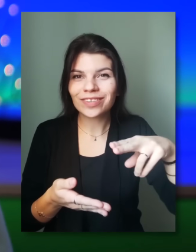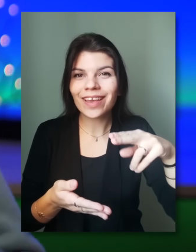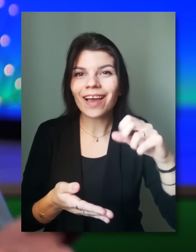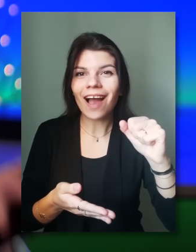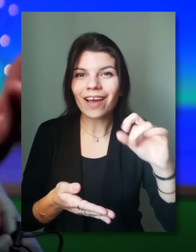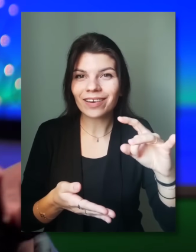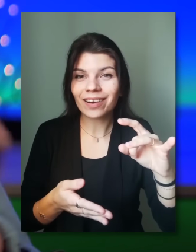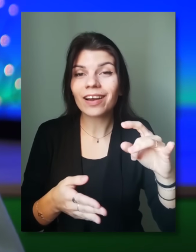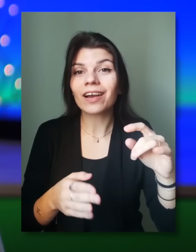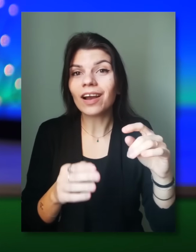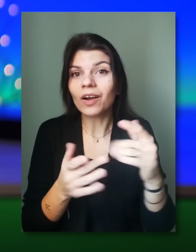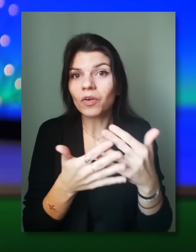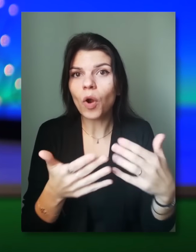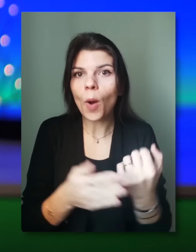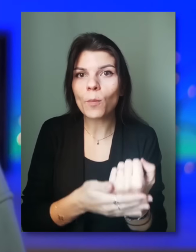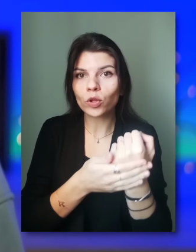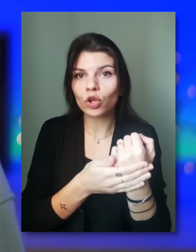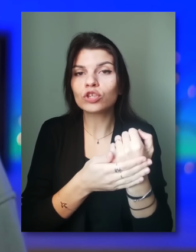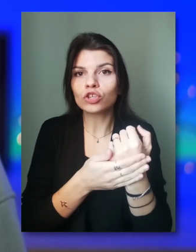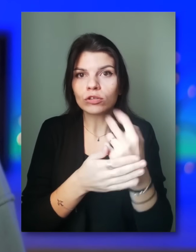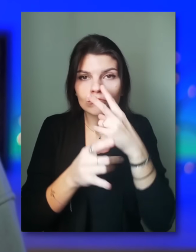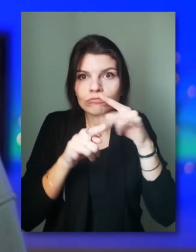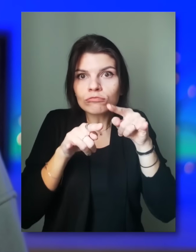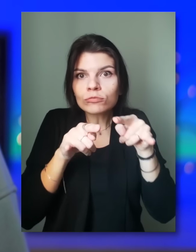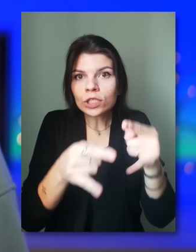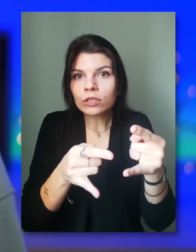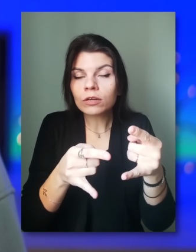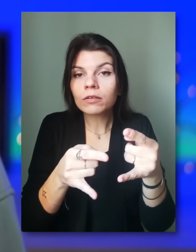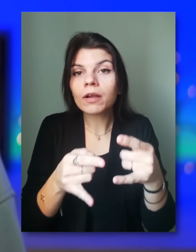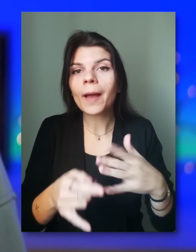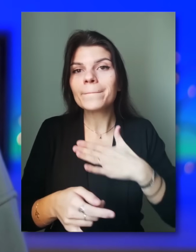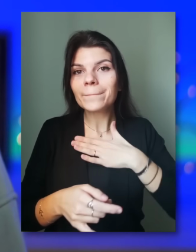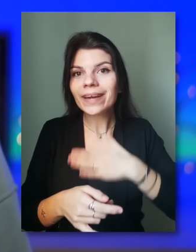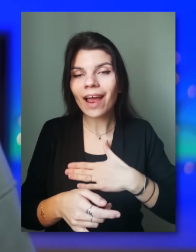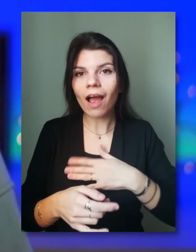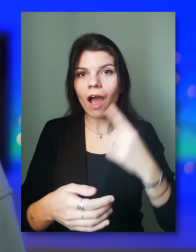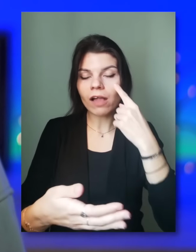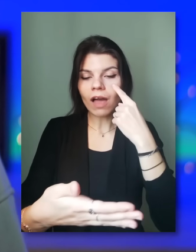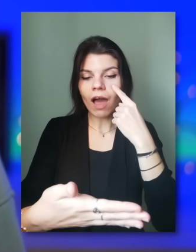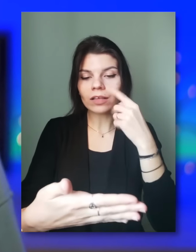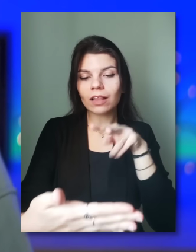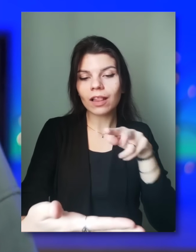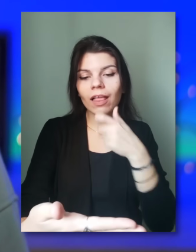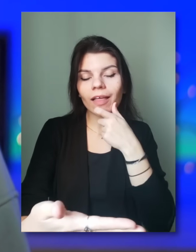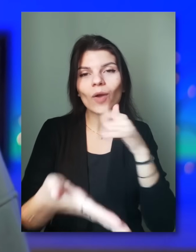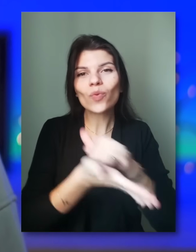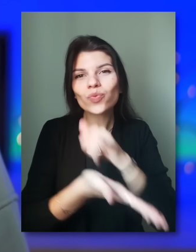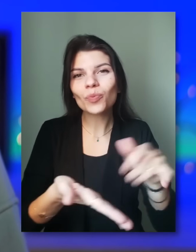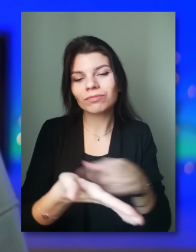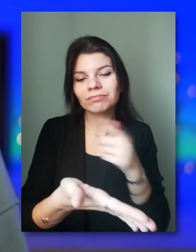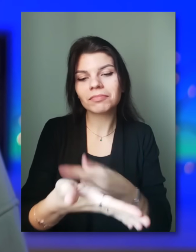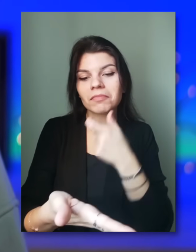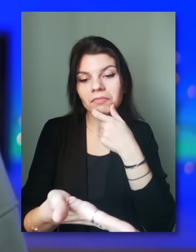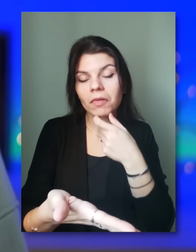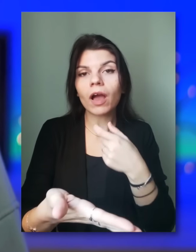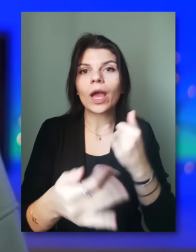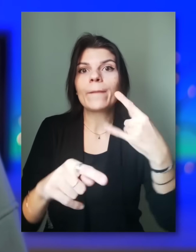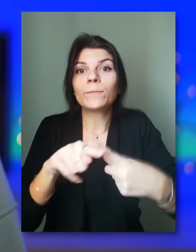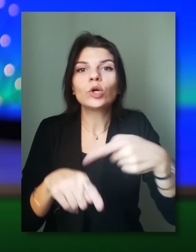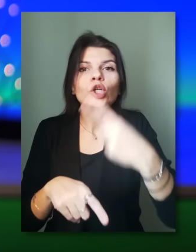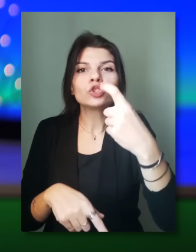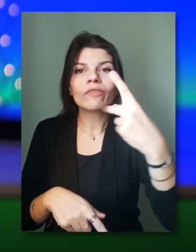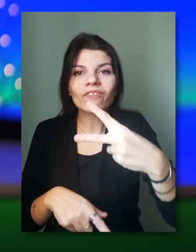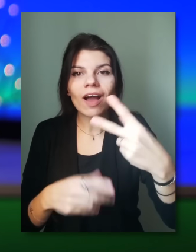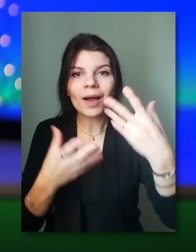підтримкоюHDRабоконтентзістрімінгових сервісівбудутьбільшнасиченими,глибокими таприємнимидляока.Азавдяки частотіоновлення